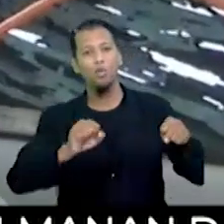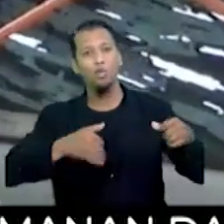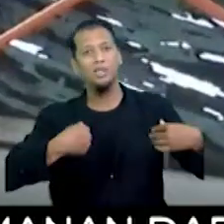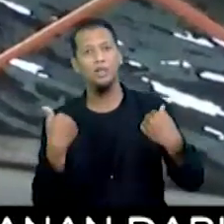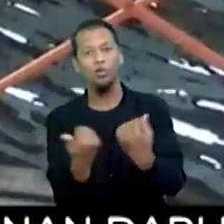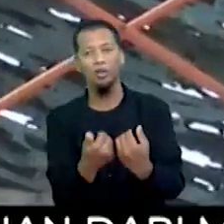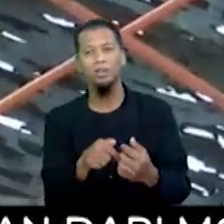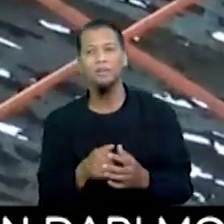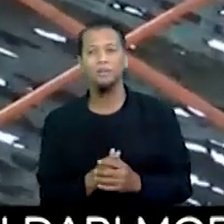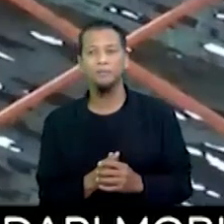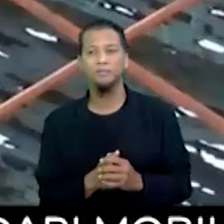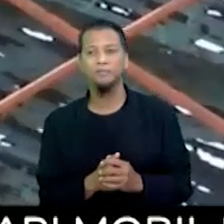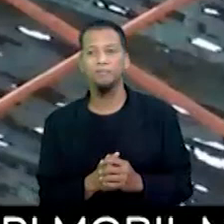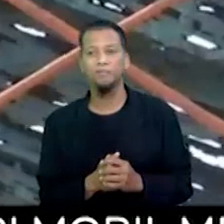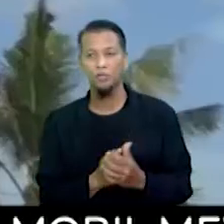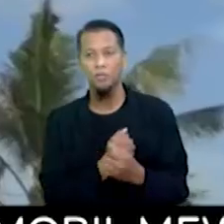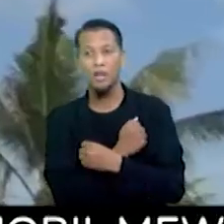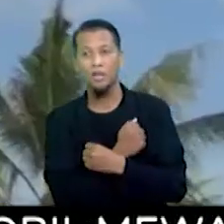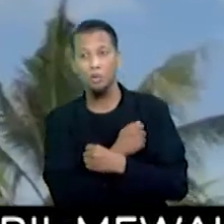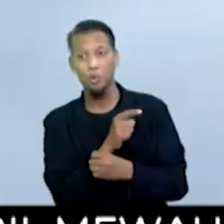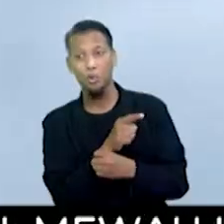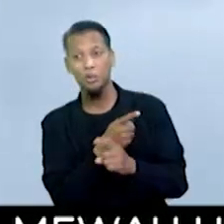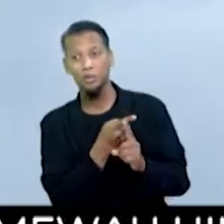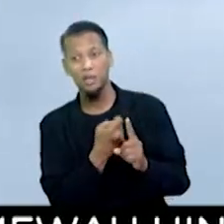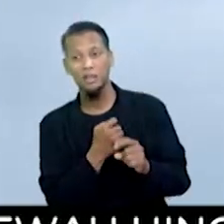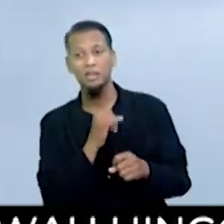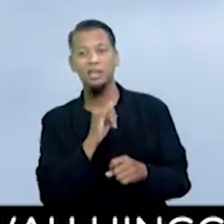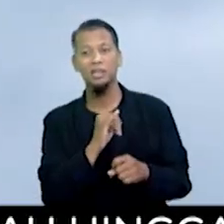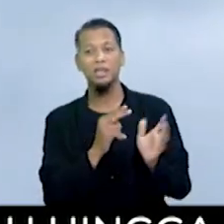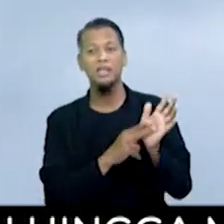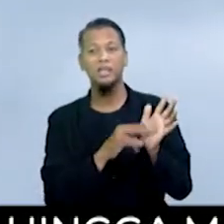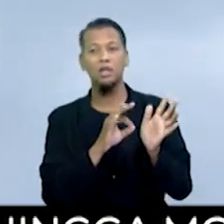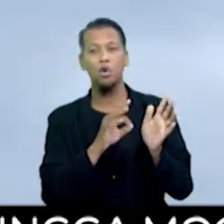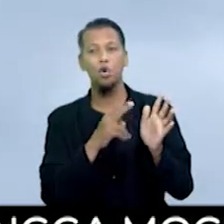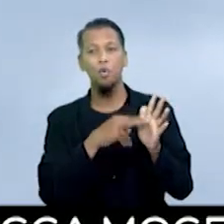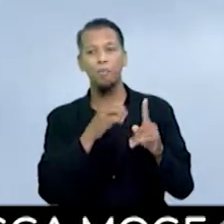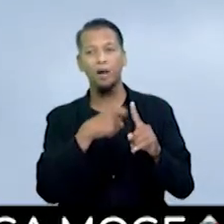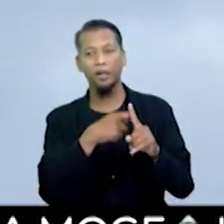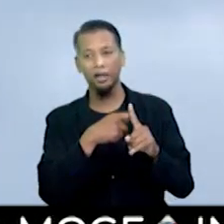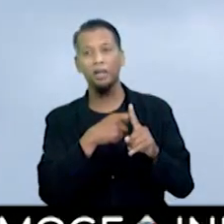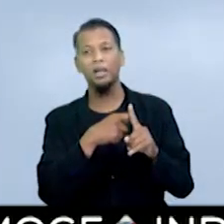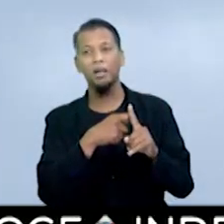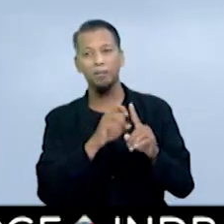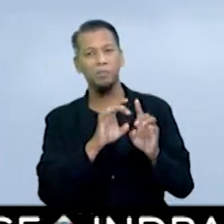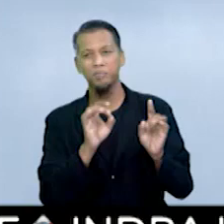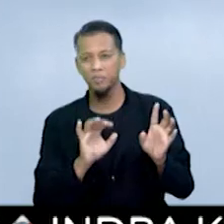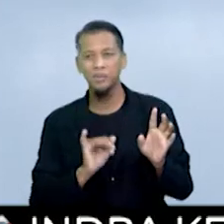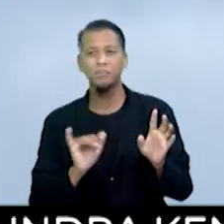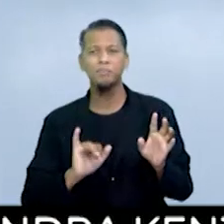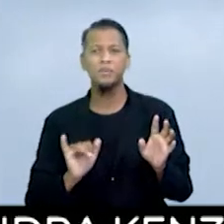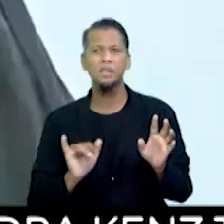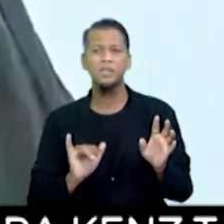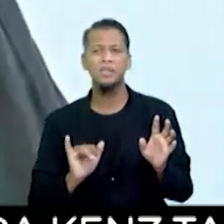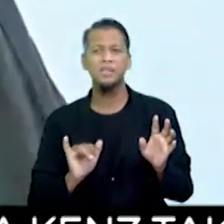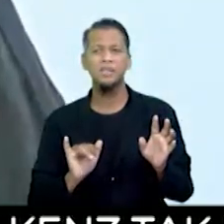Patung karya seniman Nyoman Nuarta ini dibuat menggunakan bahan rangka stainless steel anti karat, tembaga, dan kuningan. Proses